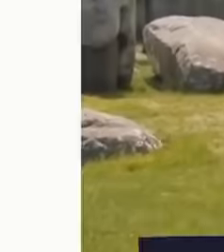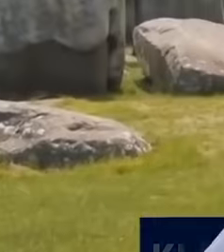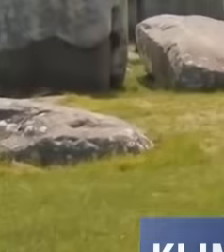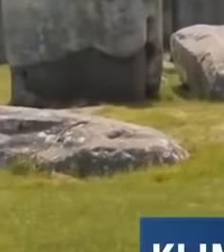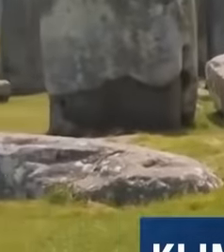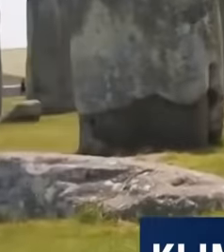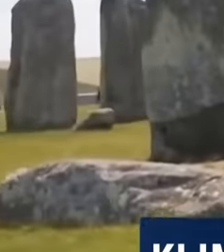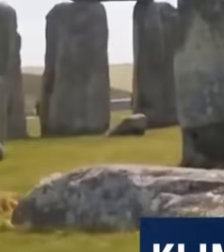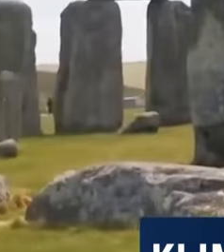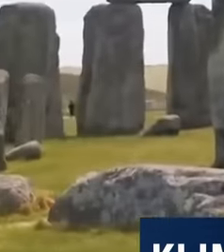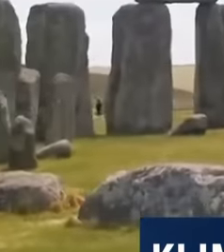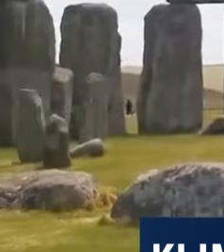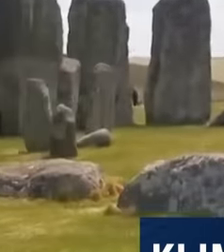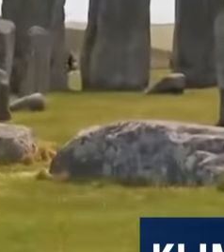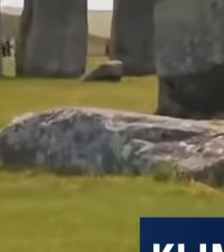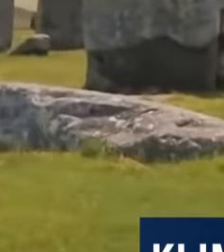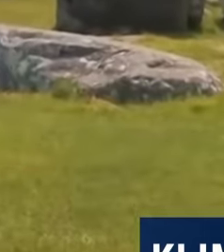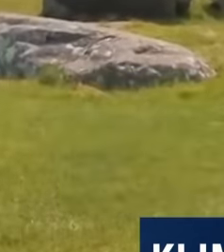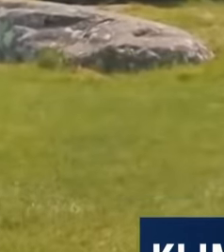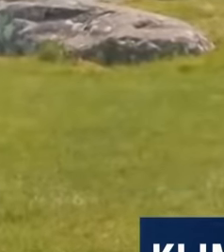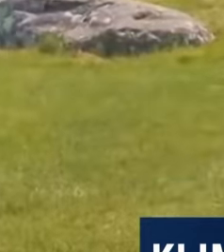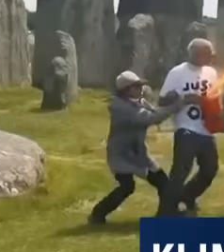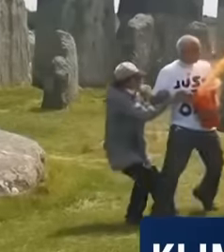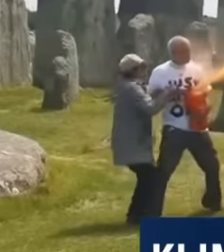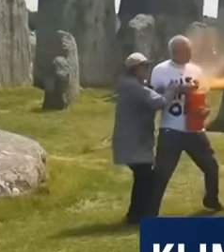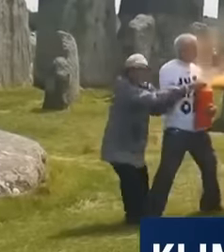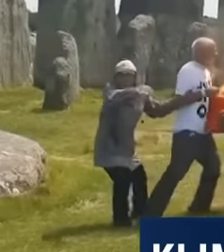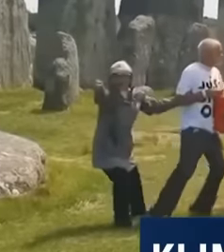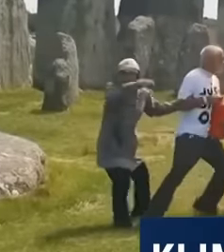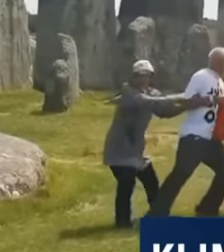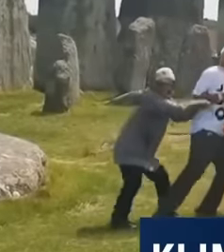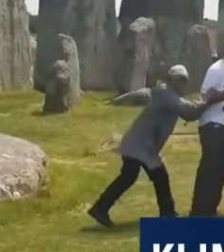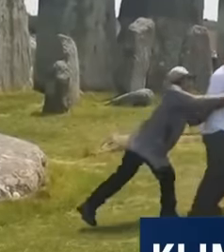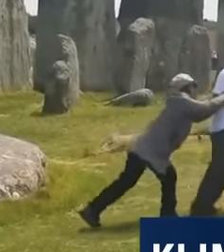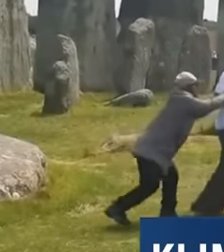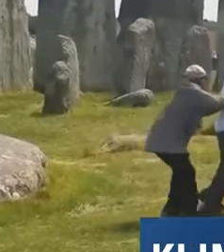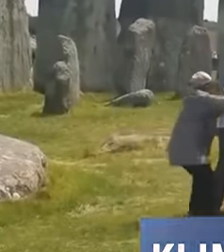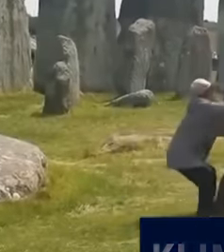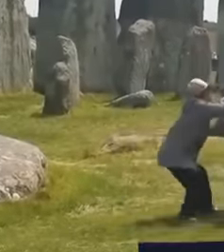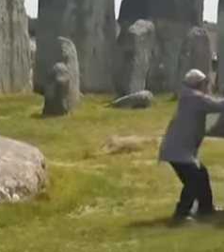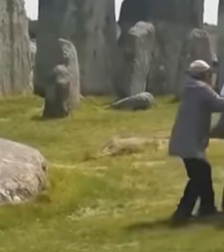Polsce aktywiści klimatyczni spryski farbą starożytne kręgi Stonehenge